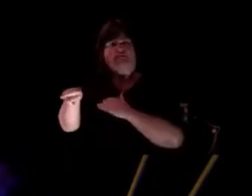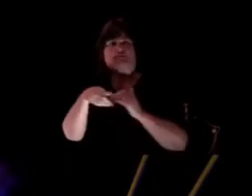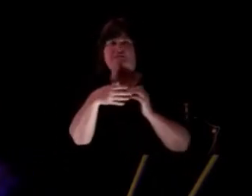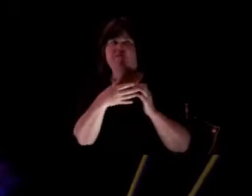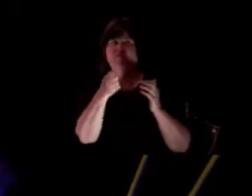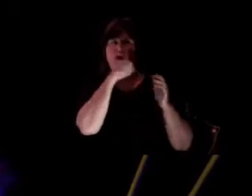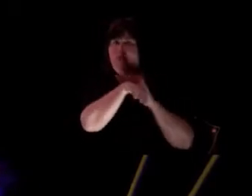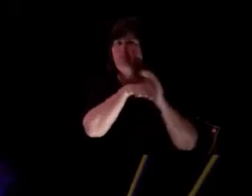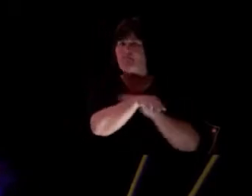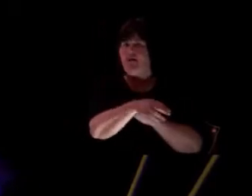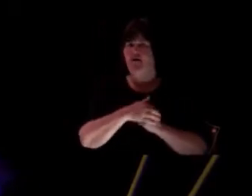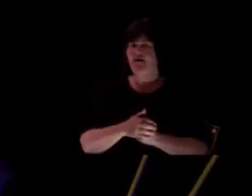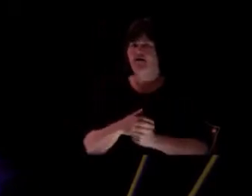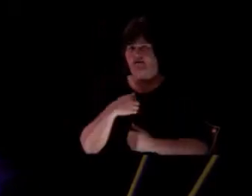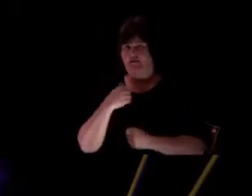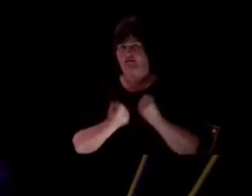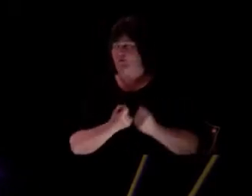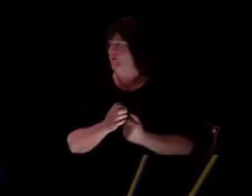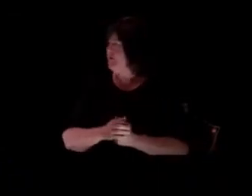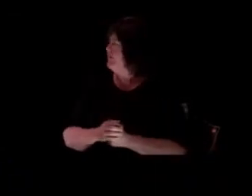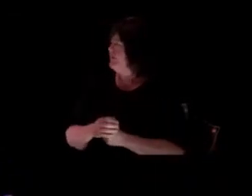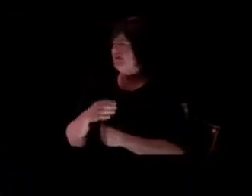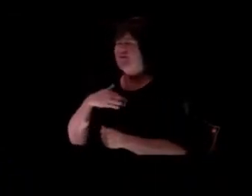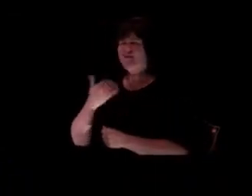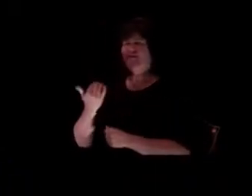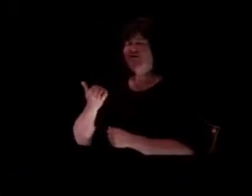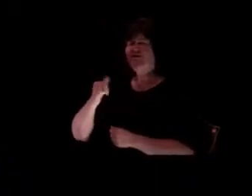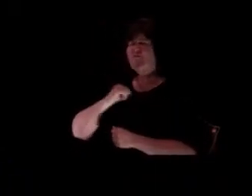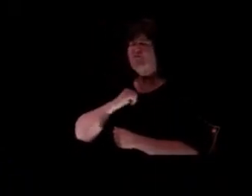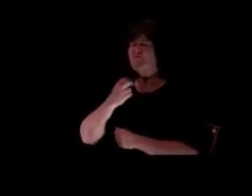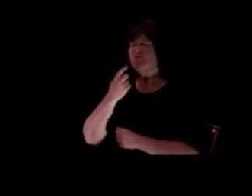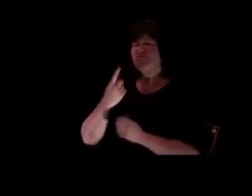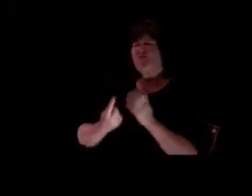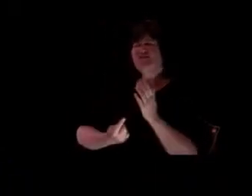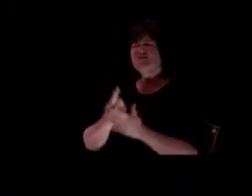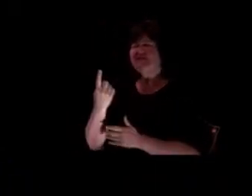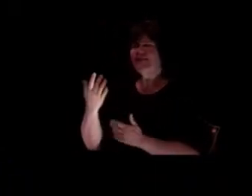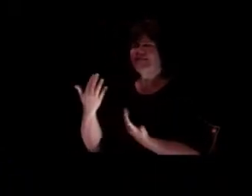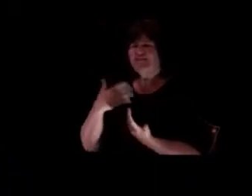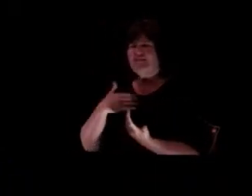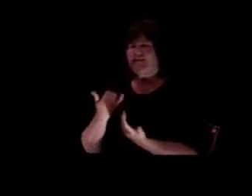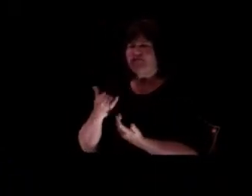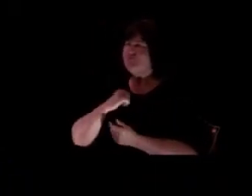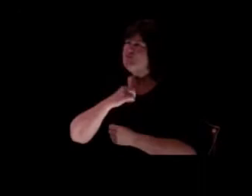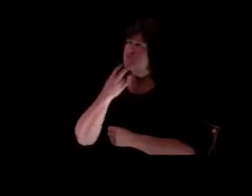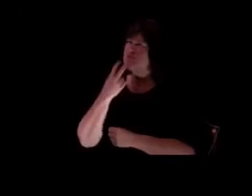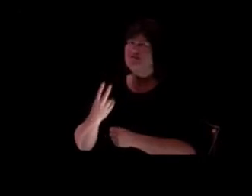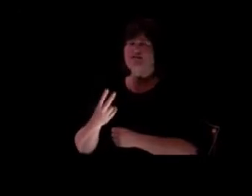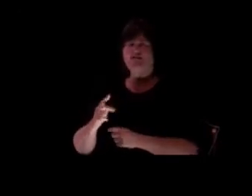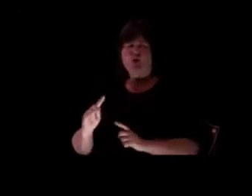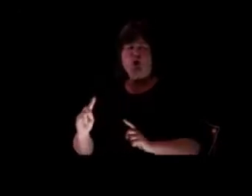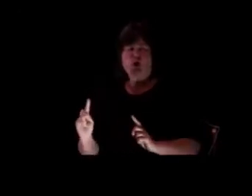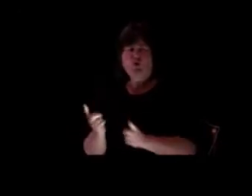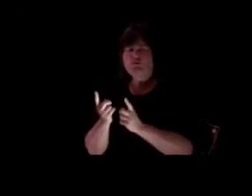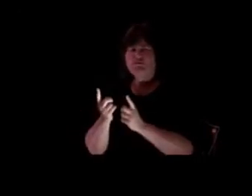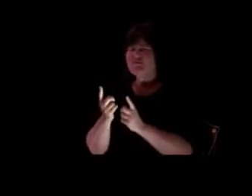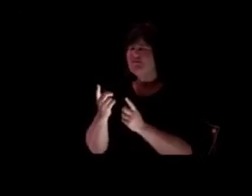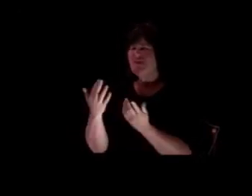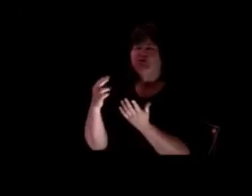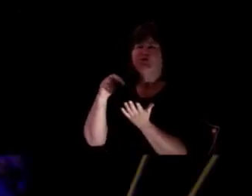gjorde jeg. Hva skjedde hvis du skal bare kort blikk på hva gjorde de voksne, eller hva, liksom, hva gjorde systemene?